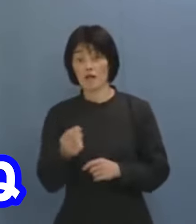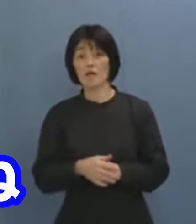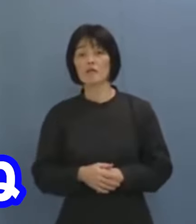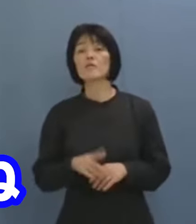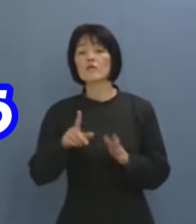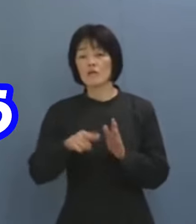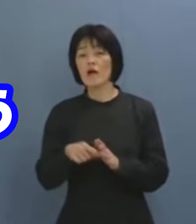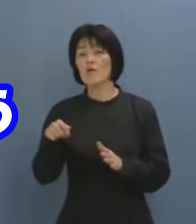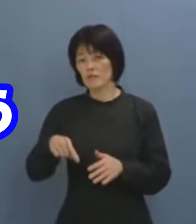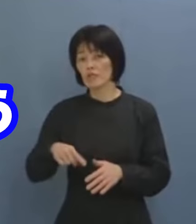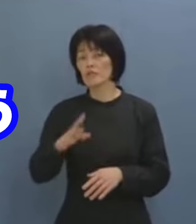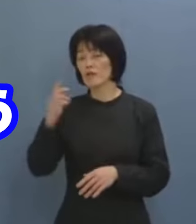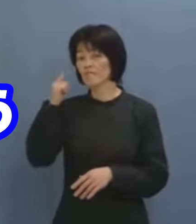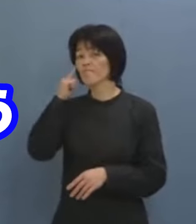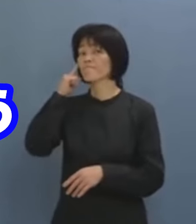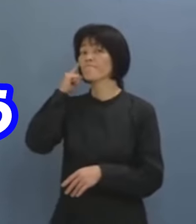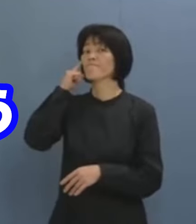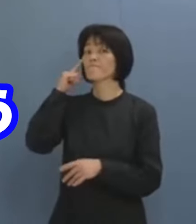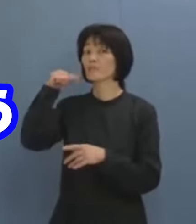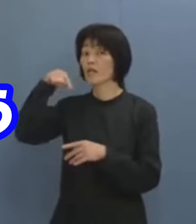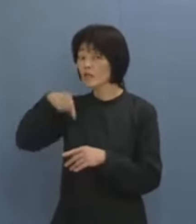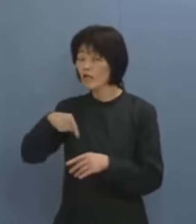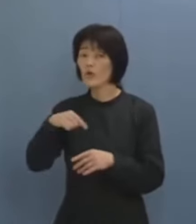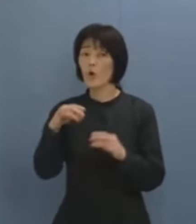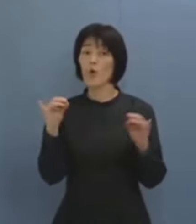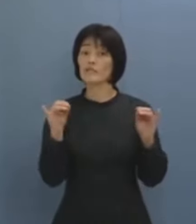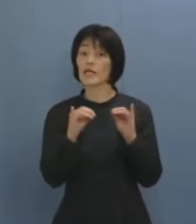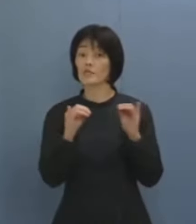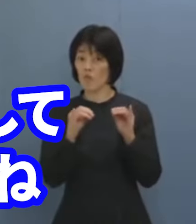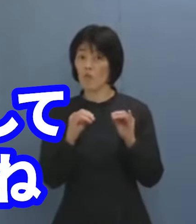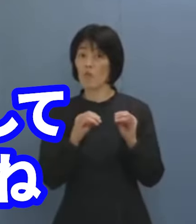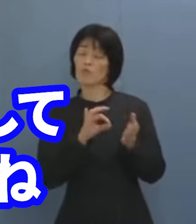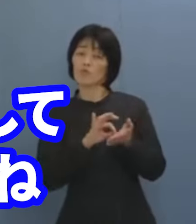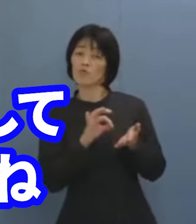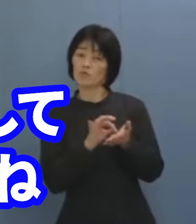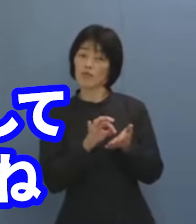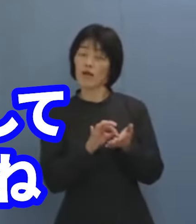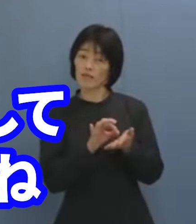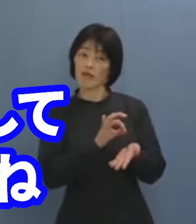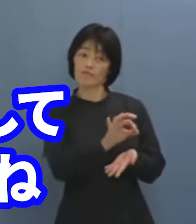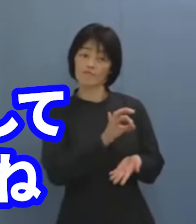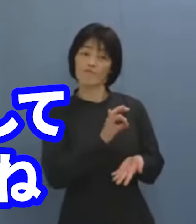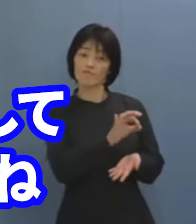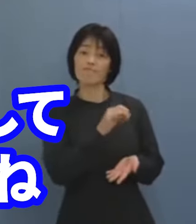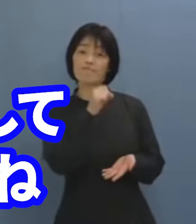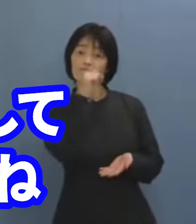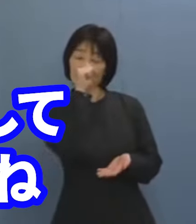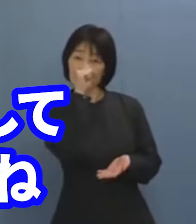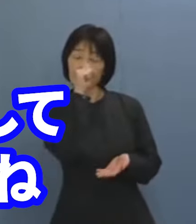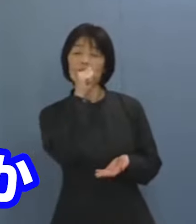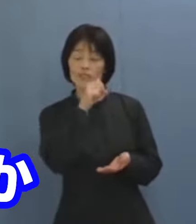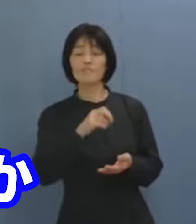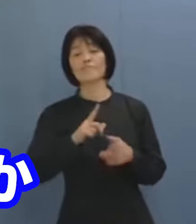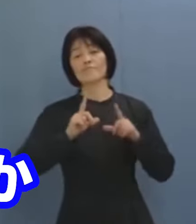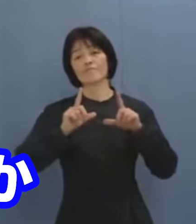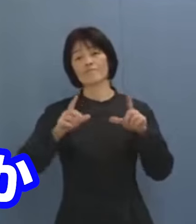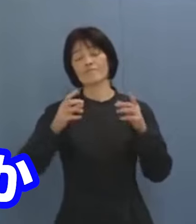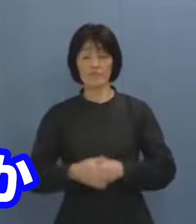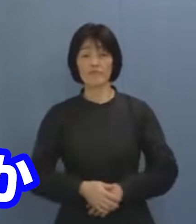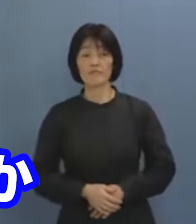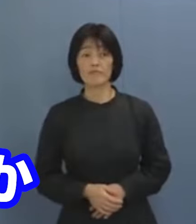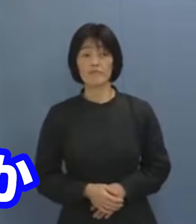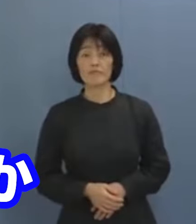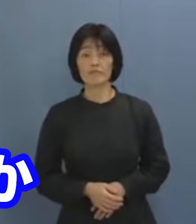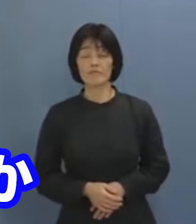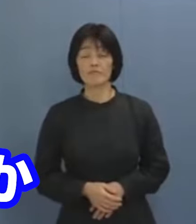指摘もですねチャットで、まあ、やりましょうということを幹部の皆さんとお伝えして共有をしてたんですね。まあ、そこで